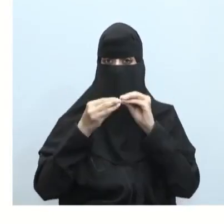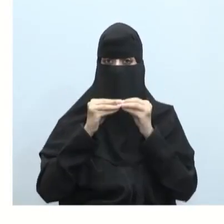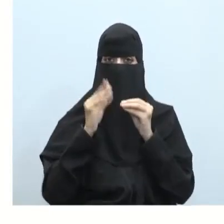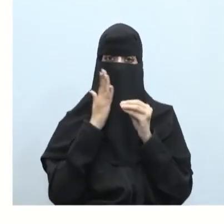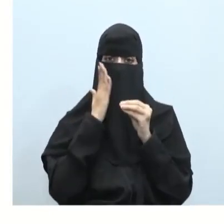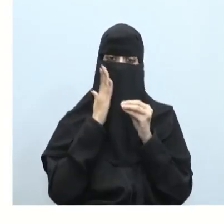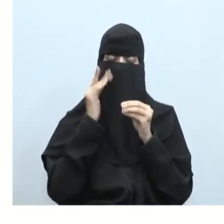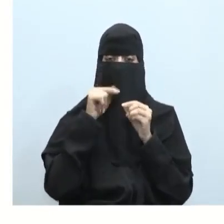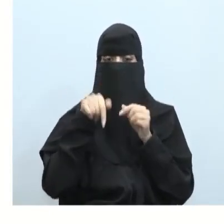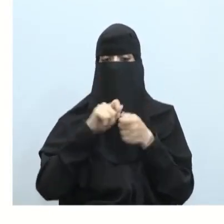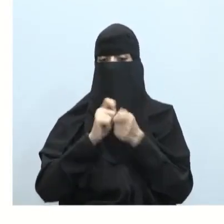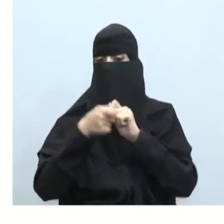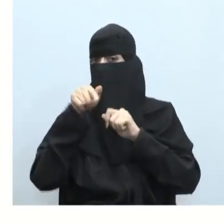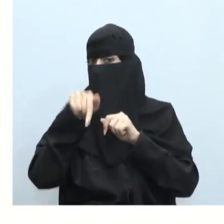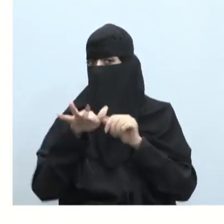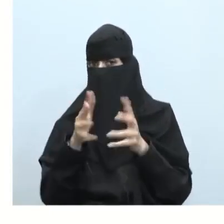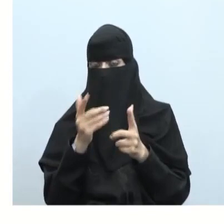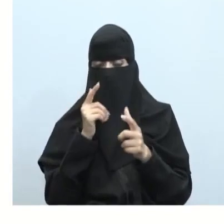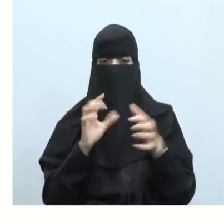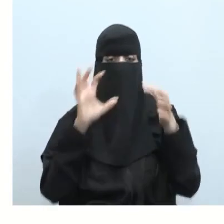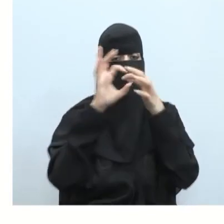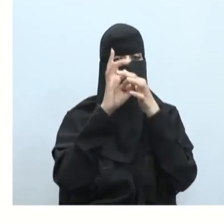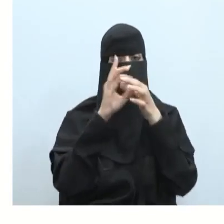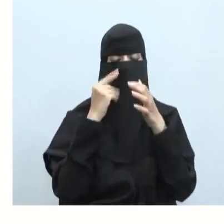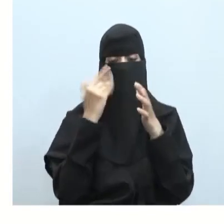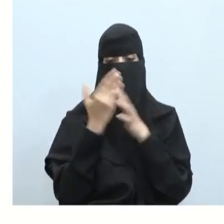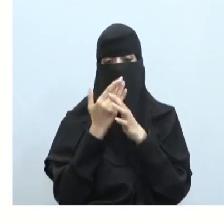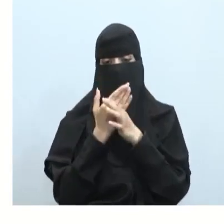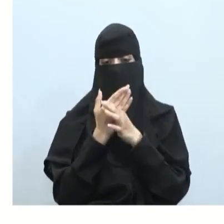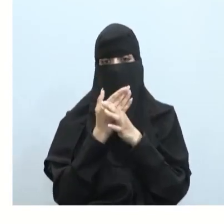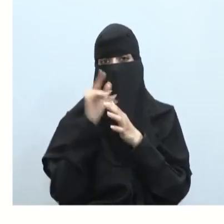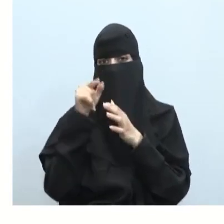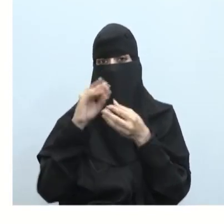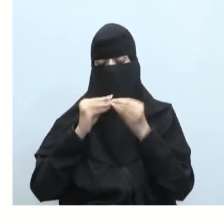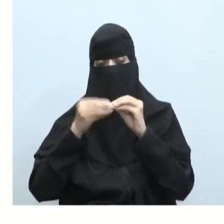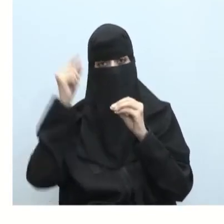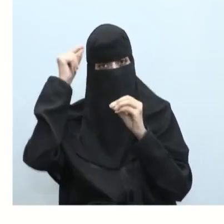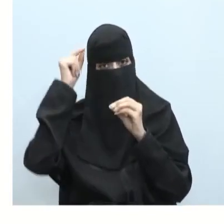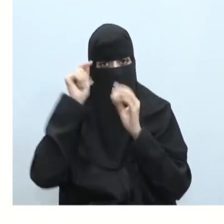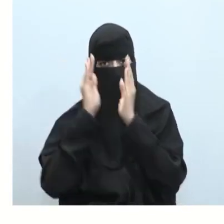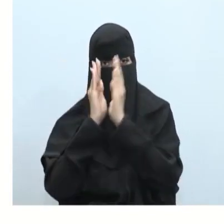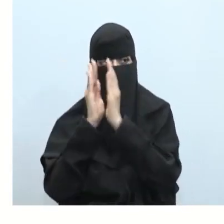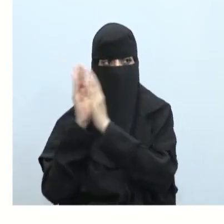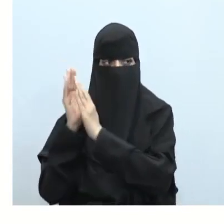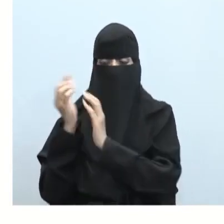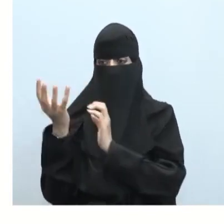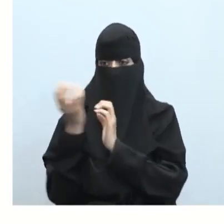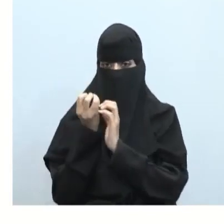الوردي من قام بتحويلها هو الرابط لماذا اللون الاسود هي ملفات المصدر